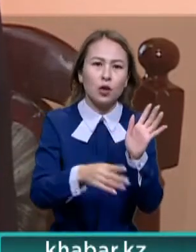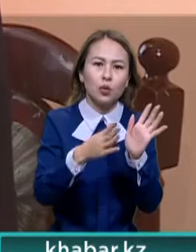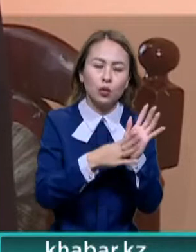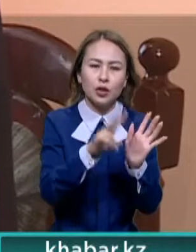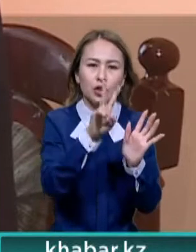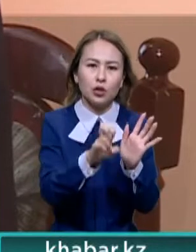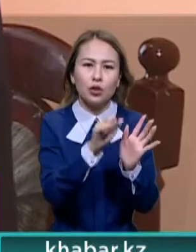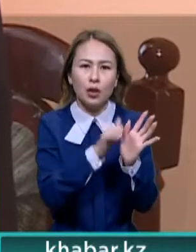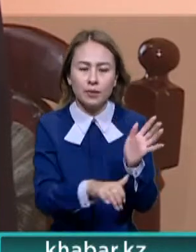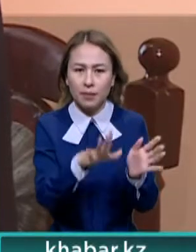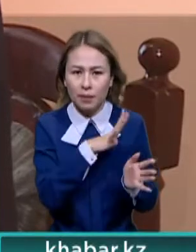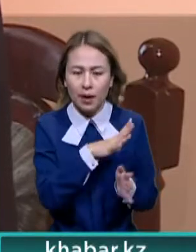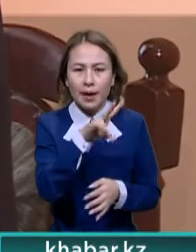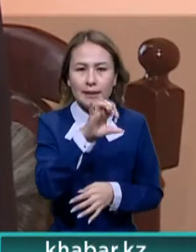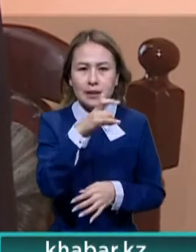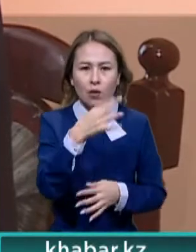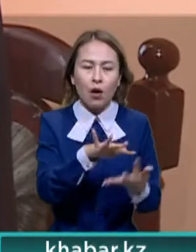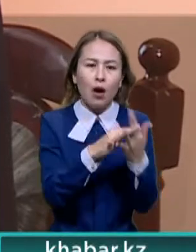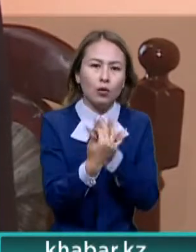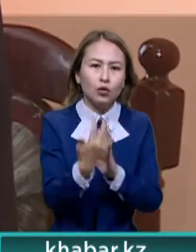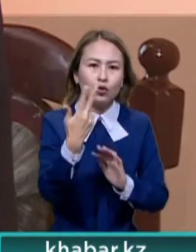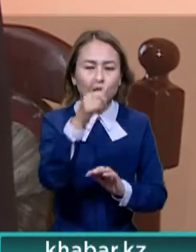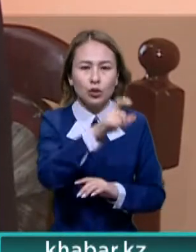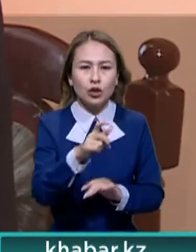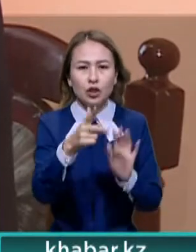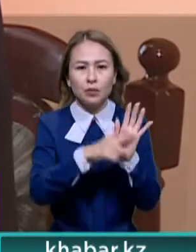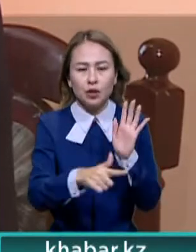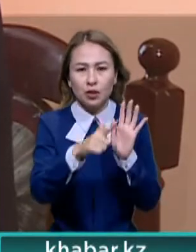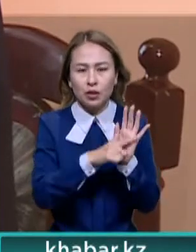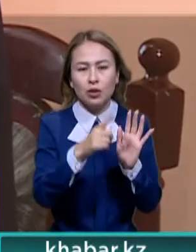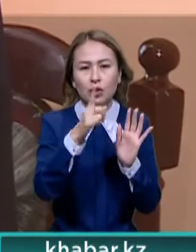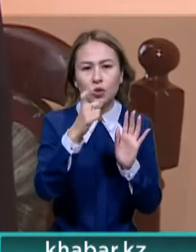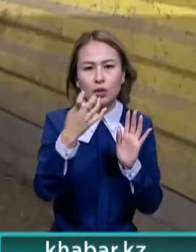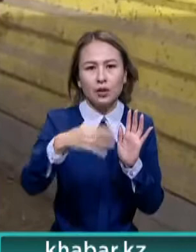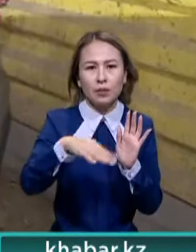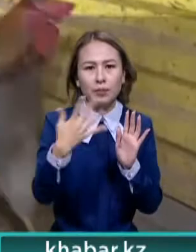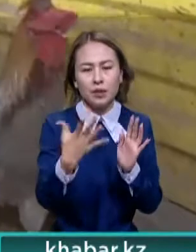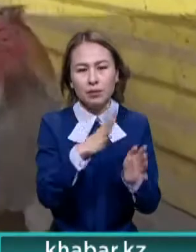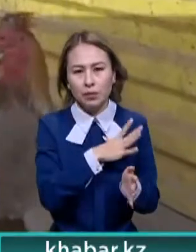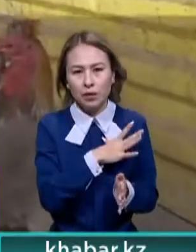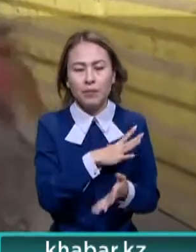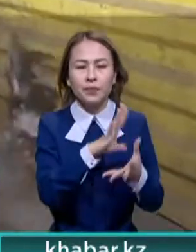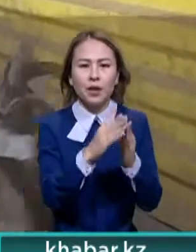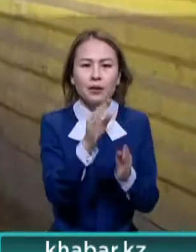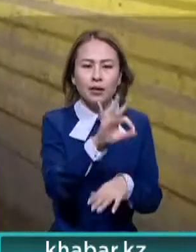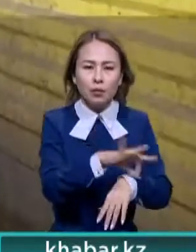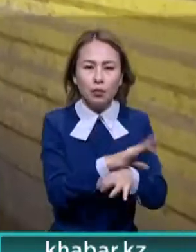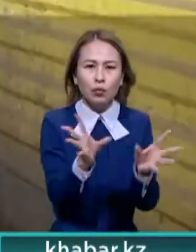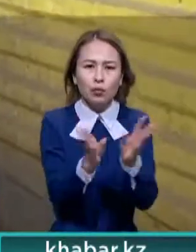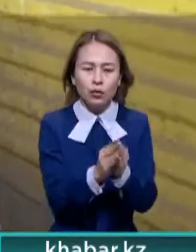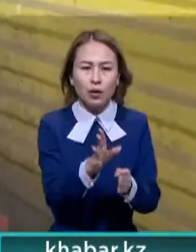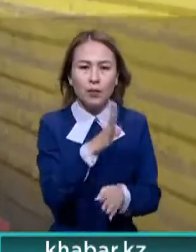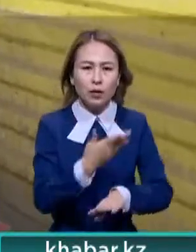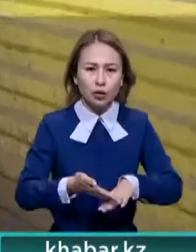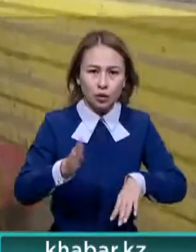3 679 276 теңге берілді. Ал Лесной ауылының 3 тұрғынына 77 145 теңге төленді. Тасболат пен Зухра осындай қиындыққа